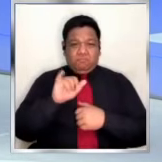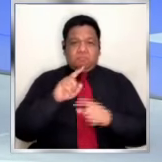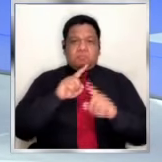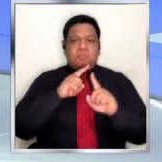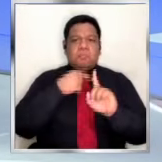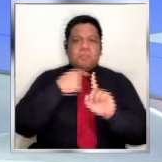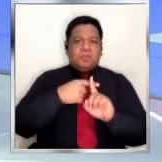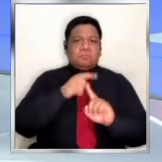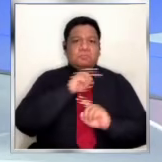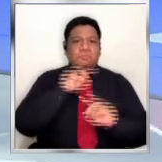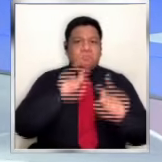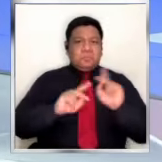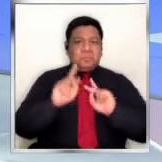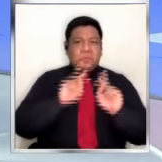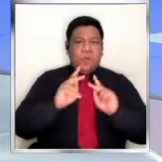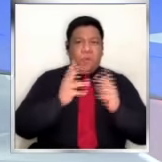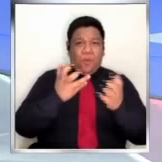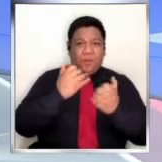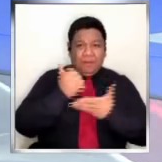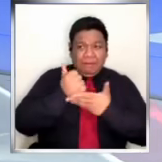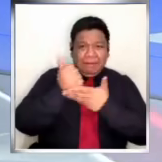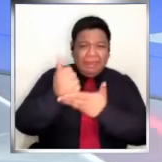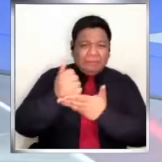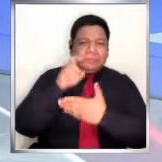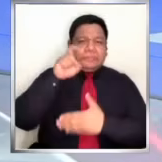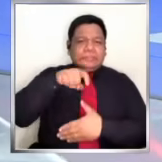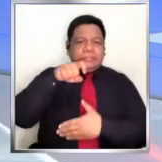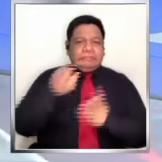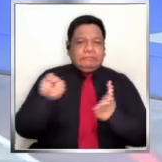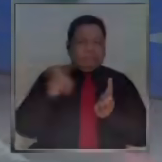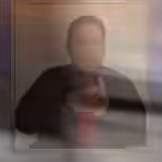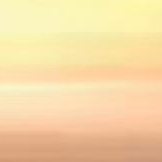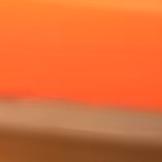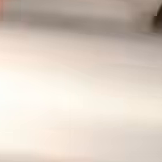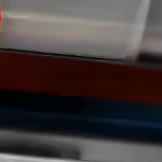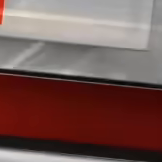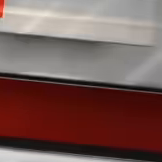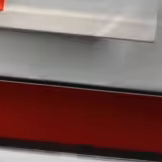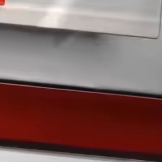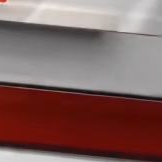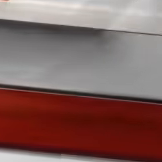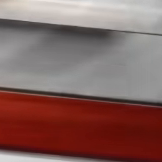kinakailangang mamangka para mamigay ng relief goods. At nakatutok live si Raffy Tima.